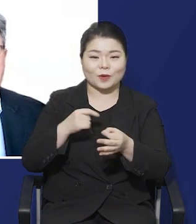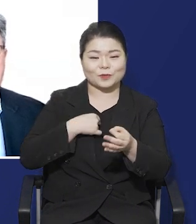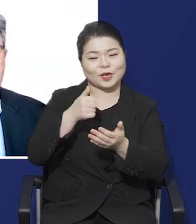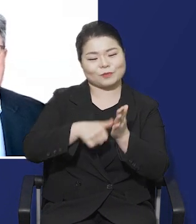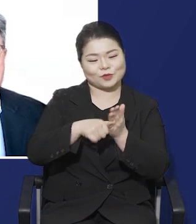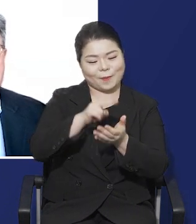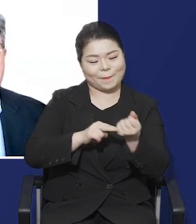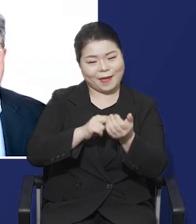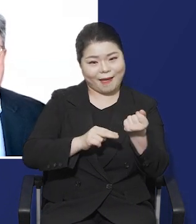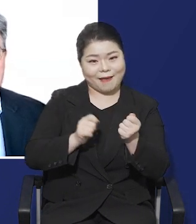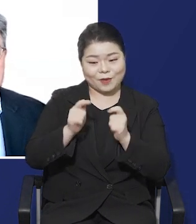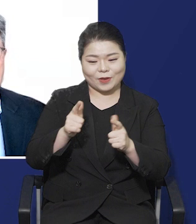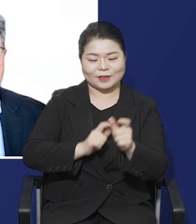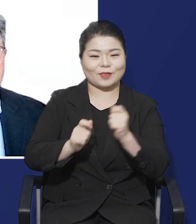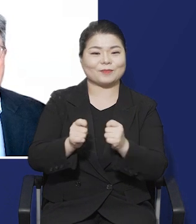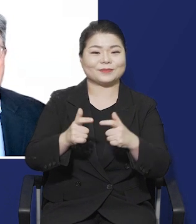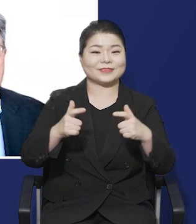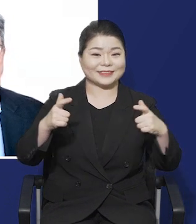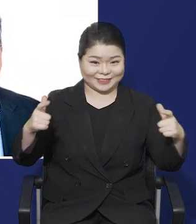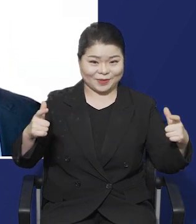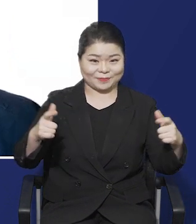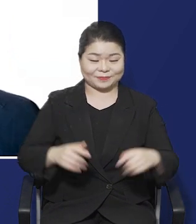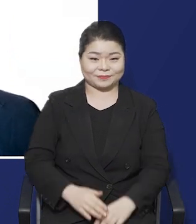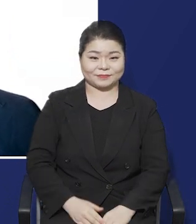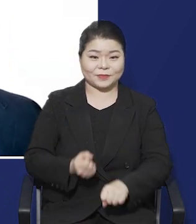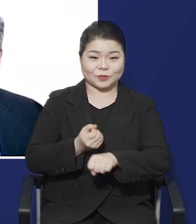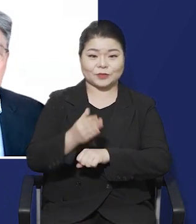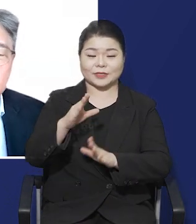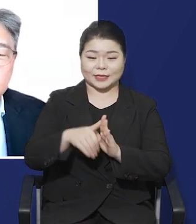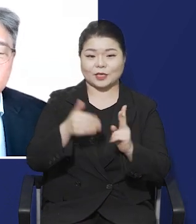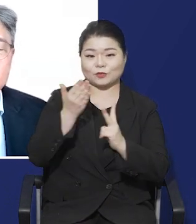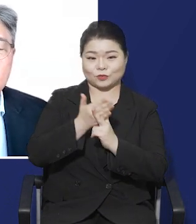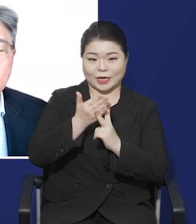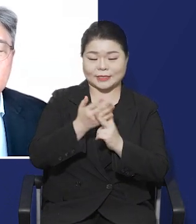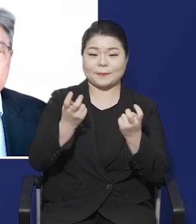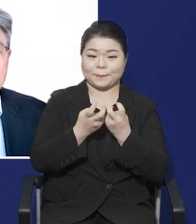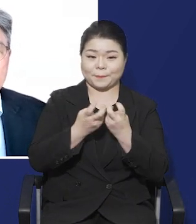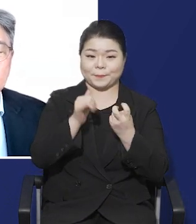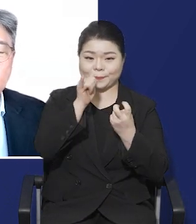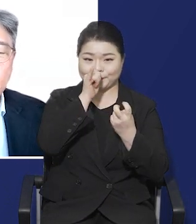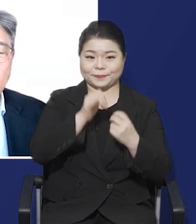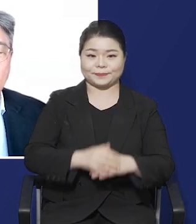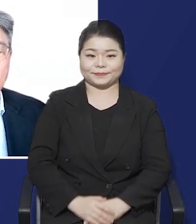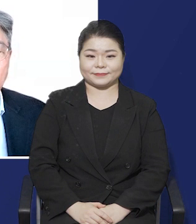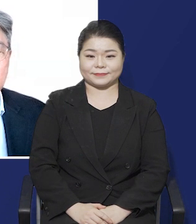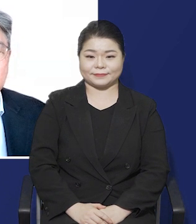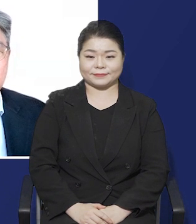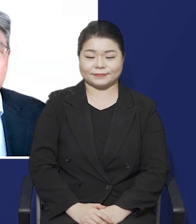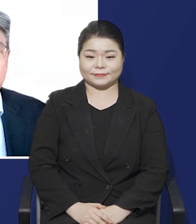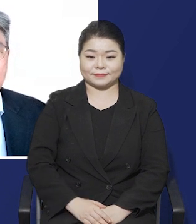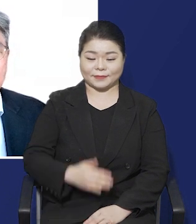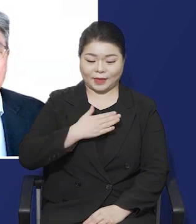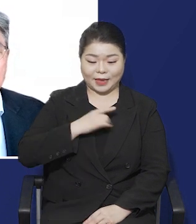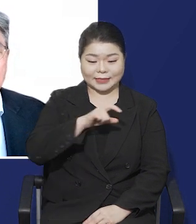증대 기회를 갖는 것을 말합니다. 이러한 수출에는 두 가지 수출 방법이 있습니다. 바로